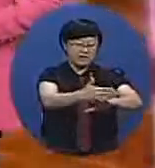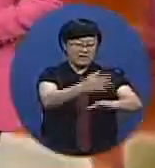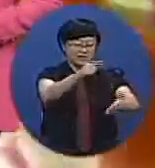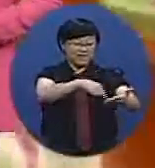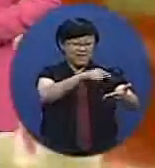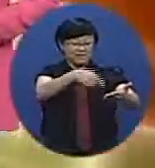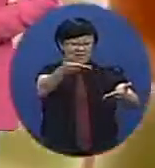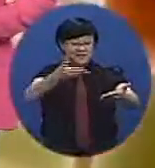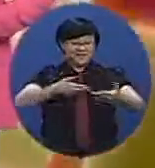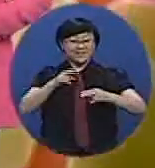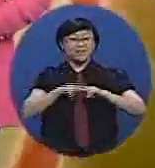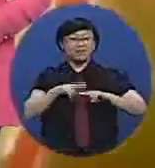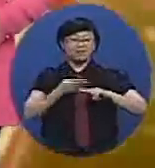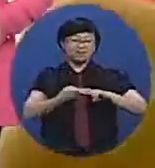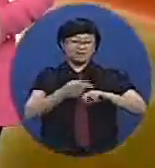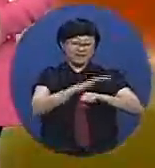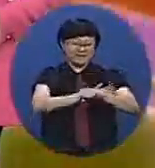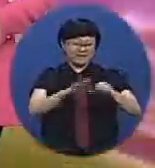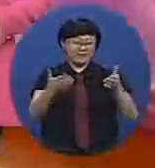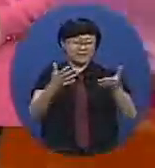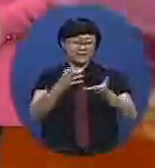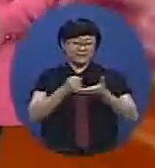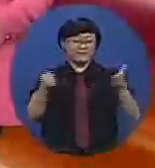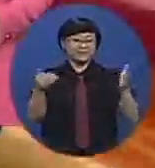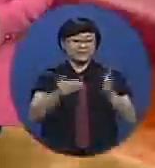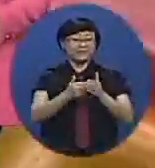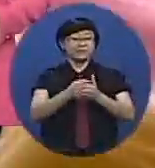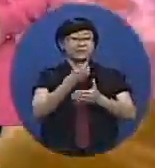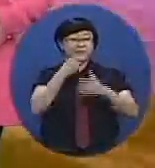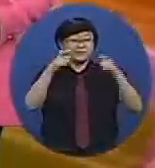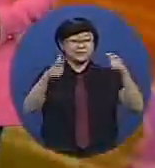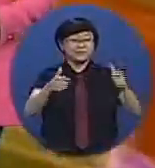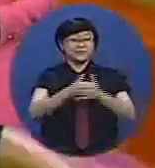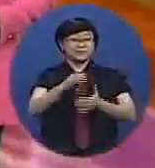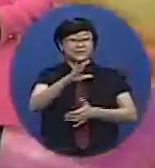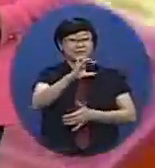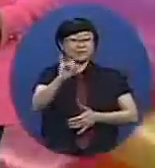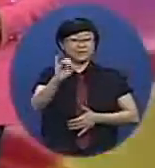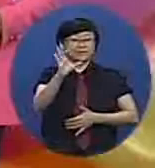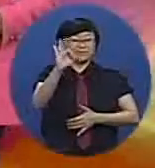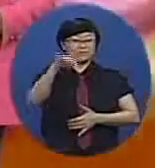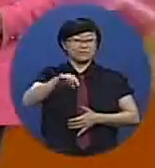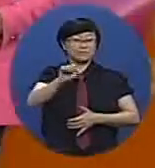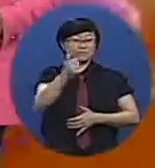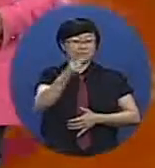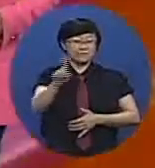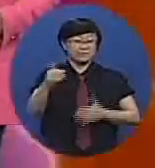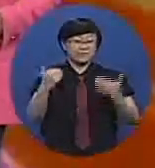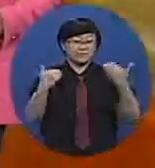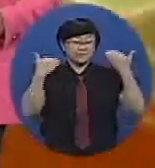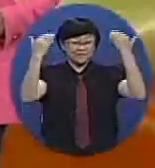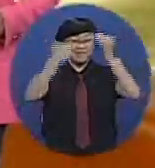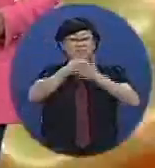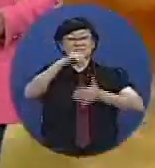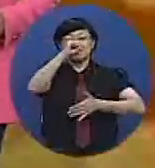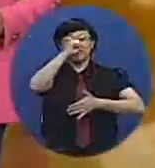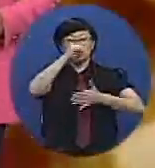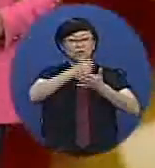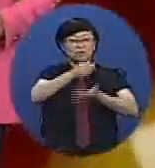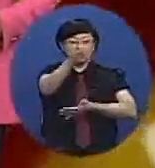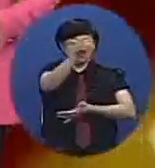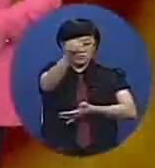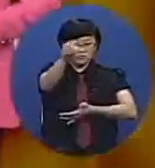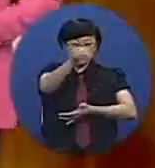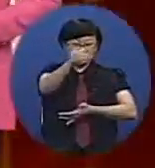선물 보내셨어요. 잘 받았습니다. 그리고 네. 서울 사시는 이우화 어르신께서 아주 좋은